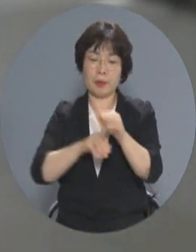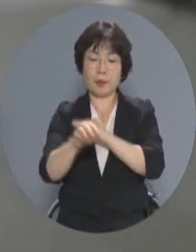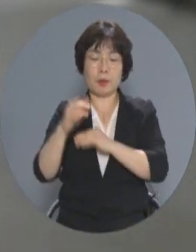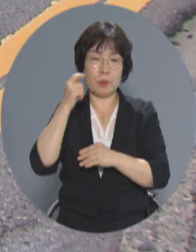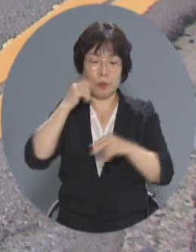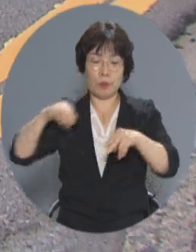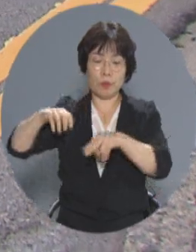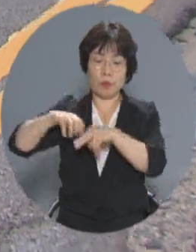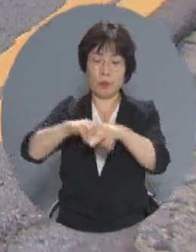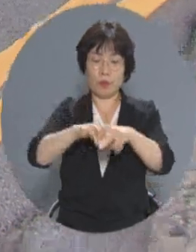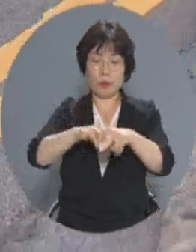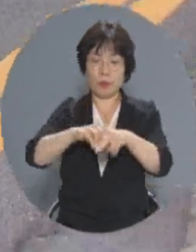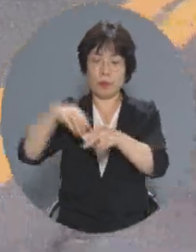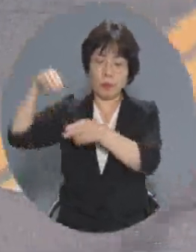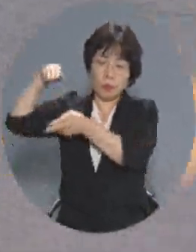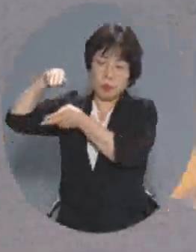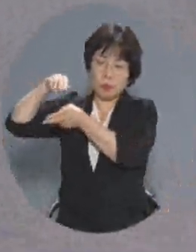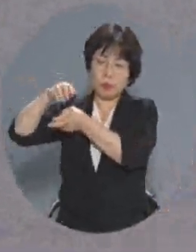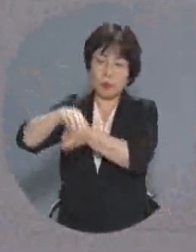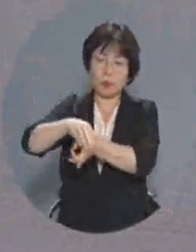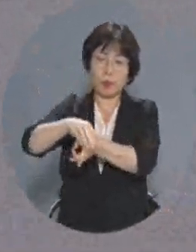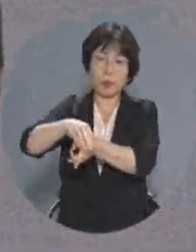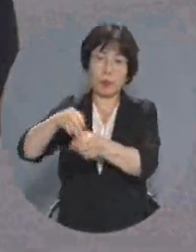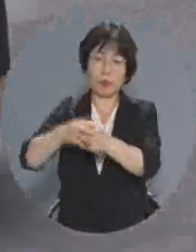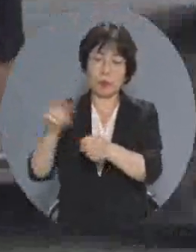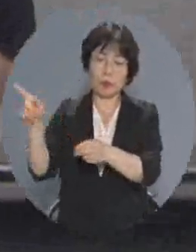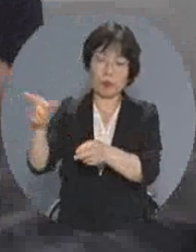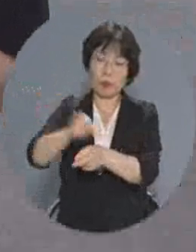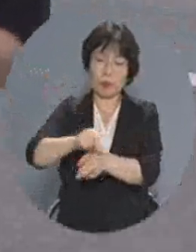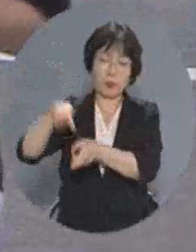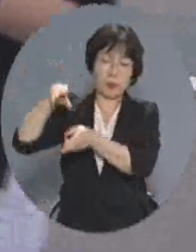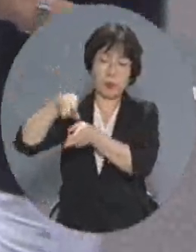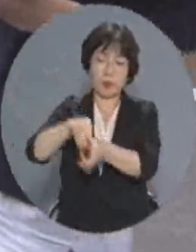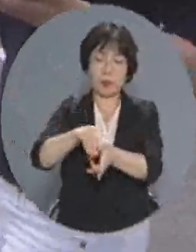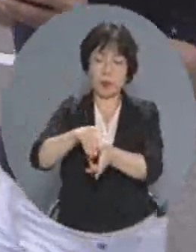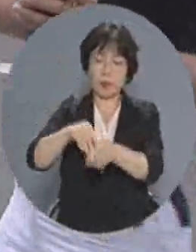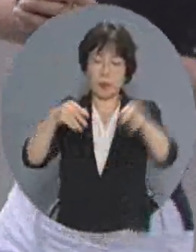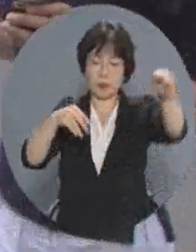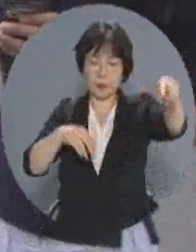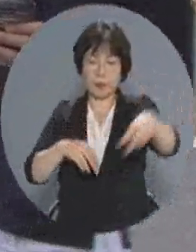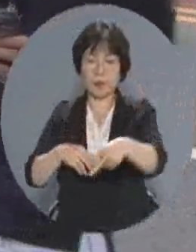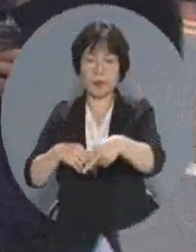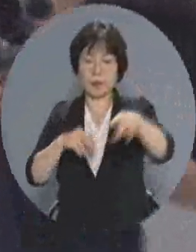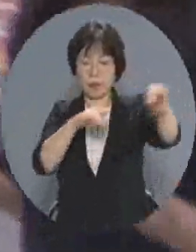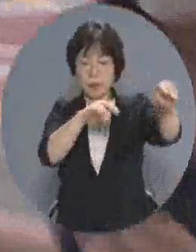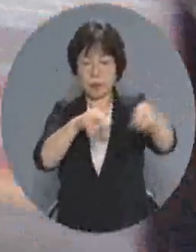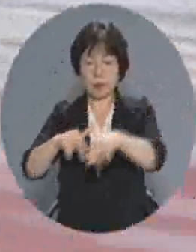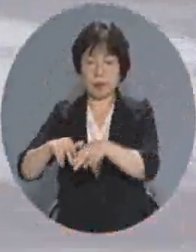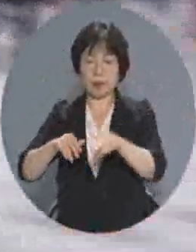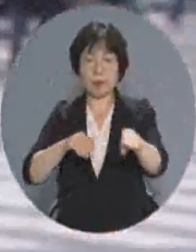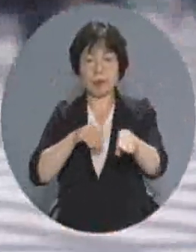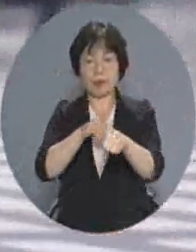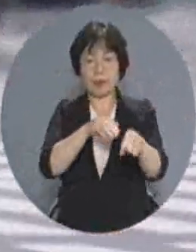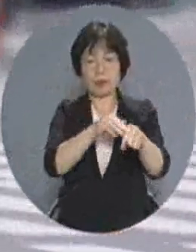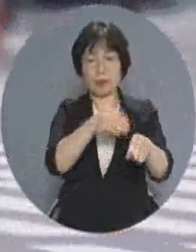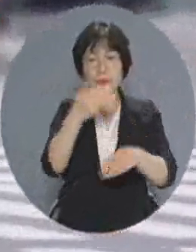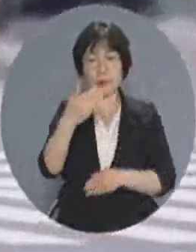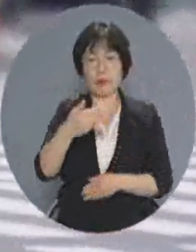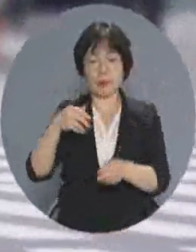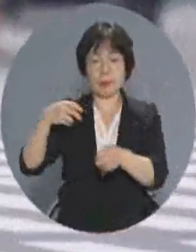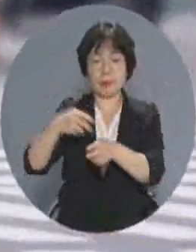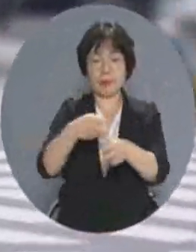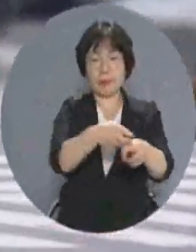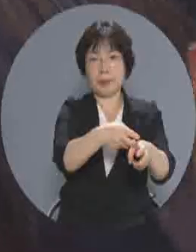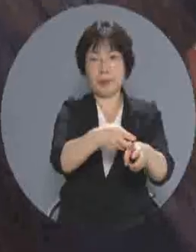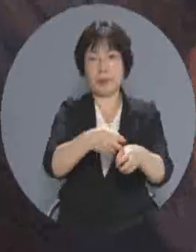못했습니다. 이 언덕길을 내려오던 화물차는 속도를 줄이지 못하고 신호등에서 신호대기 중이던 자동차 9대를 잇따라